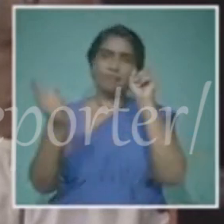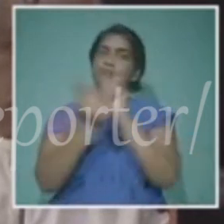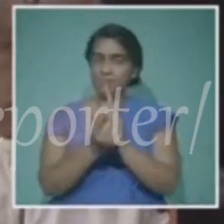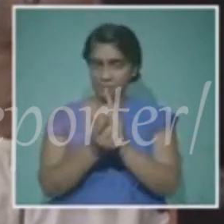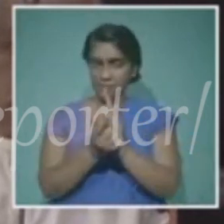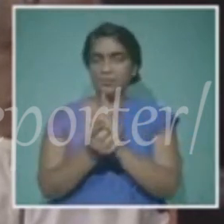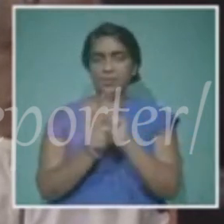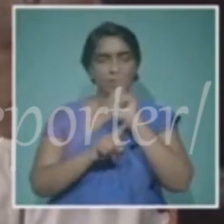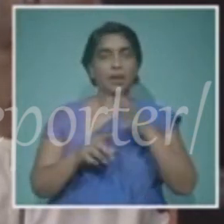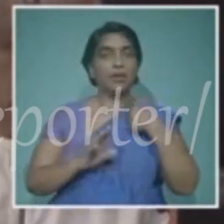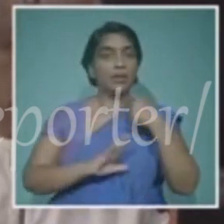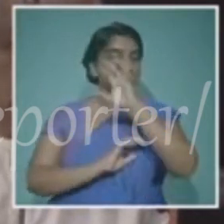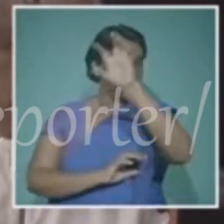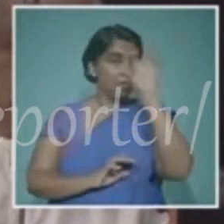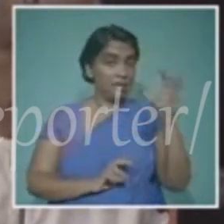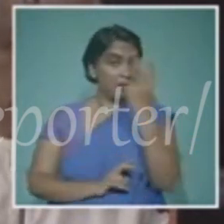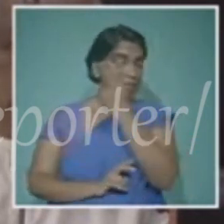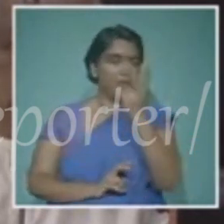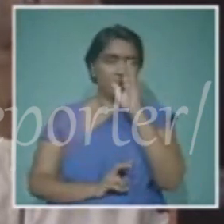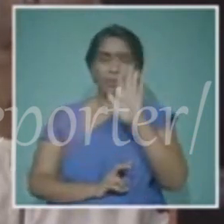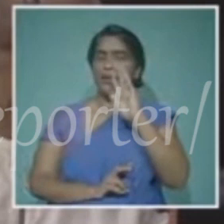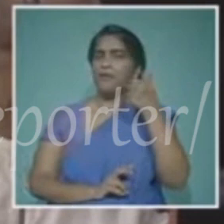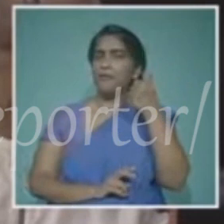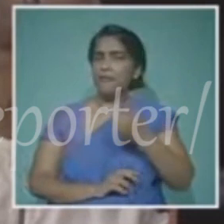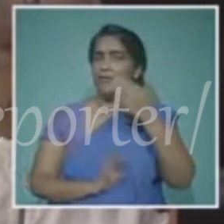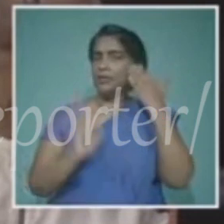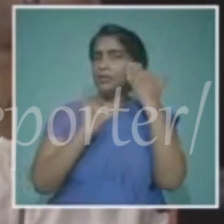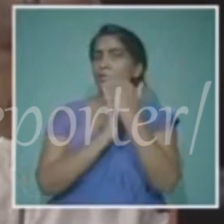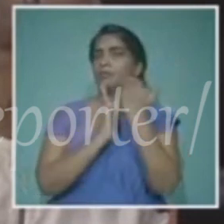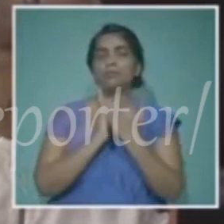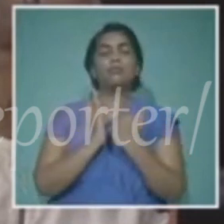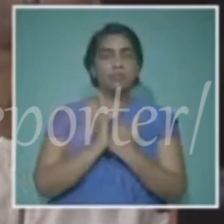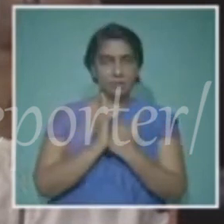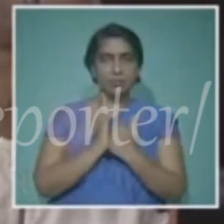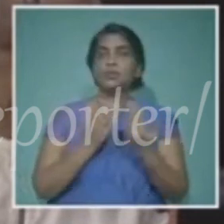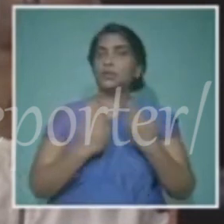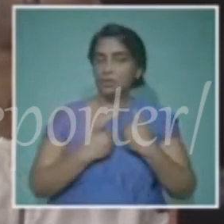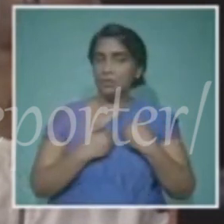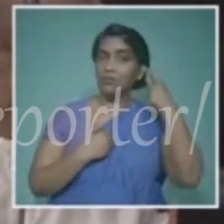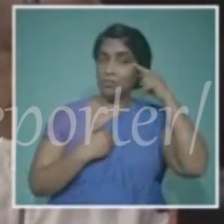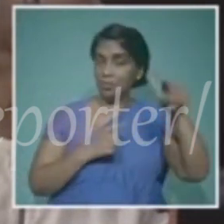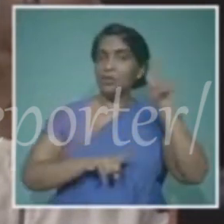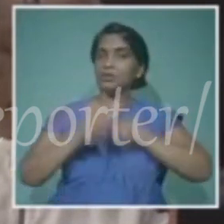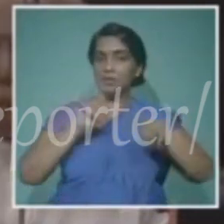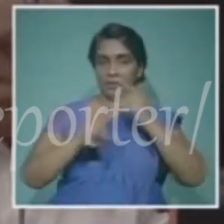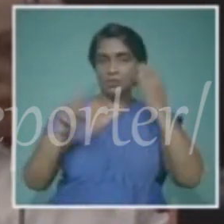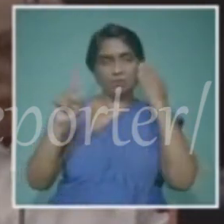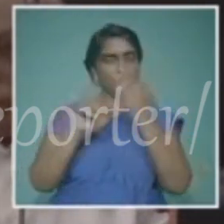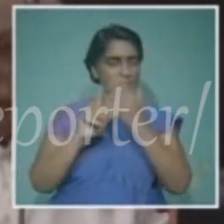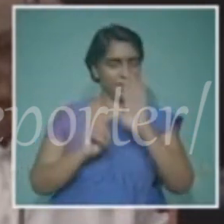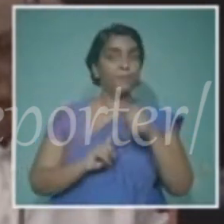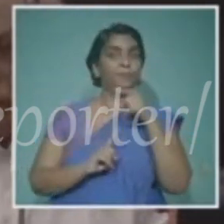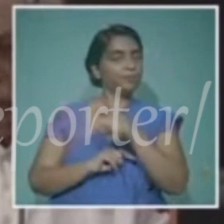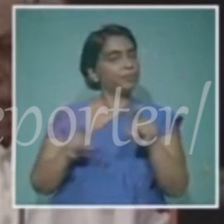කළේ අපේ රටවල් දෙකට බලපාන වැදගත් කරුණු ගණනාවක් පිළිබඳ අප ඒ සාකච්ඡාවේදී අවධානය යොමු කළා.